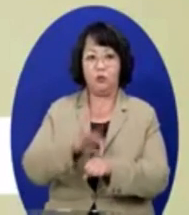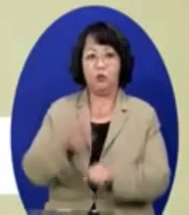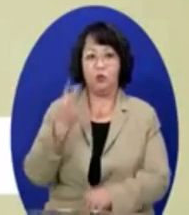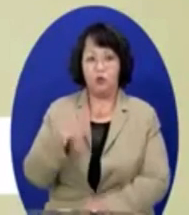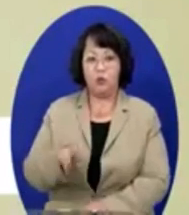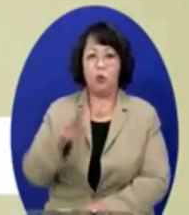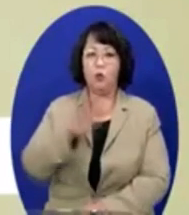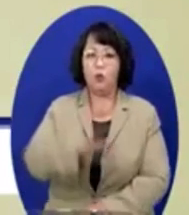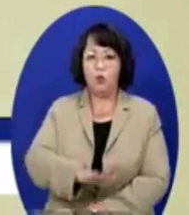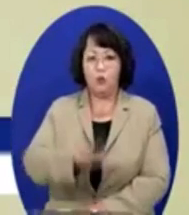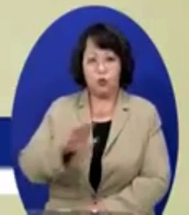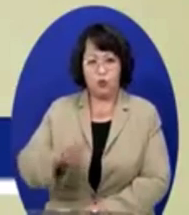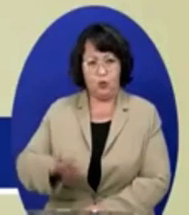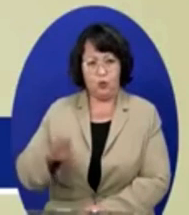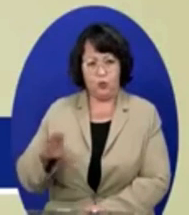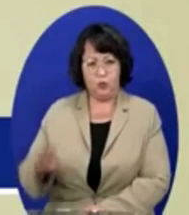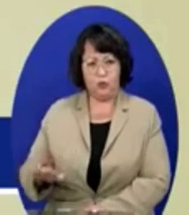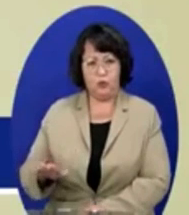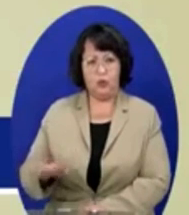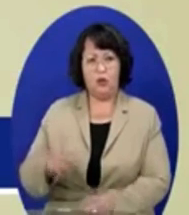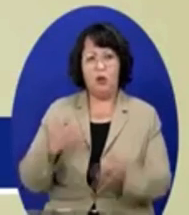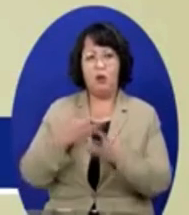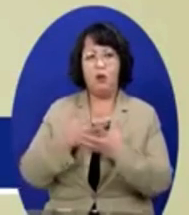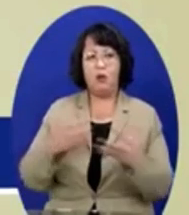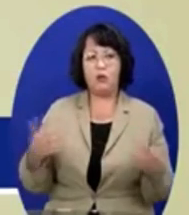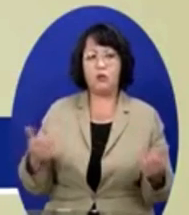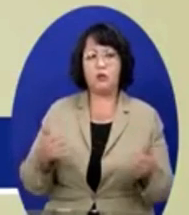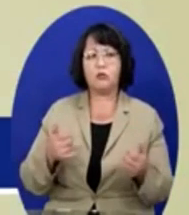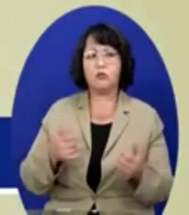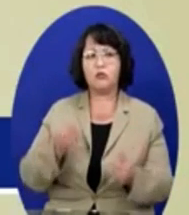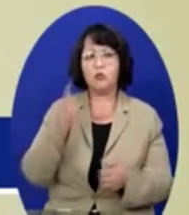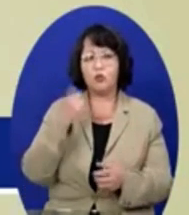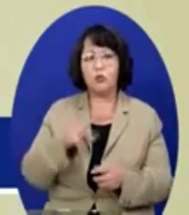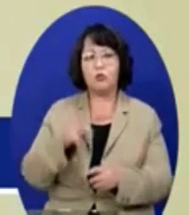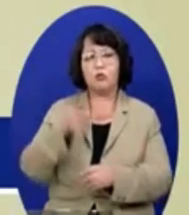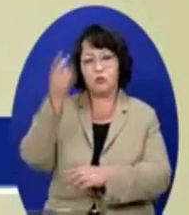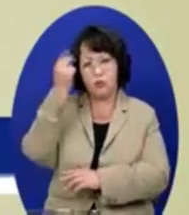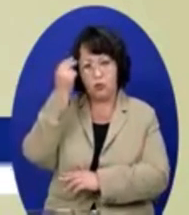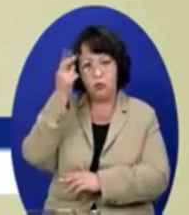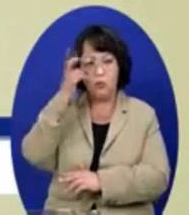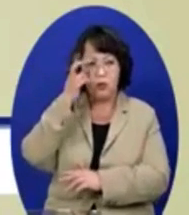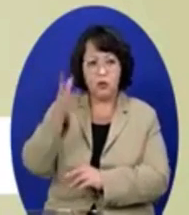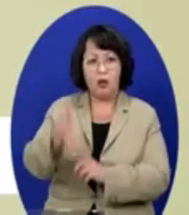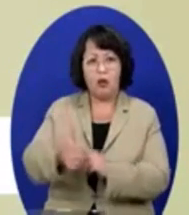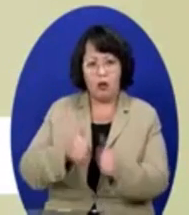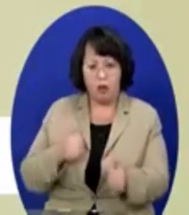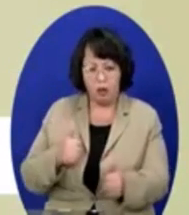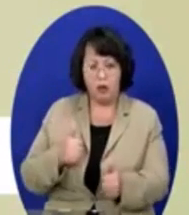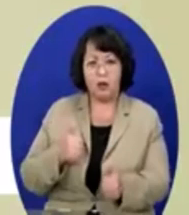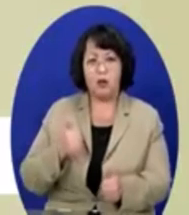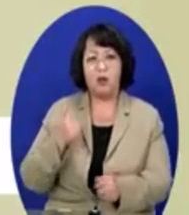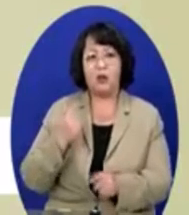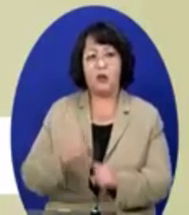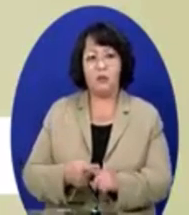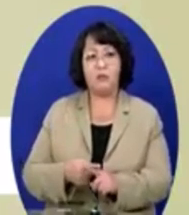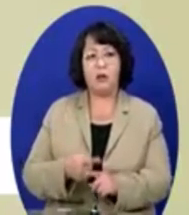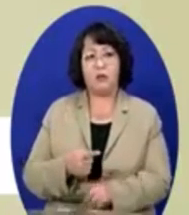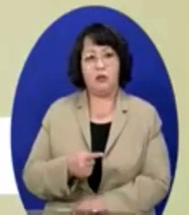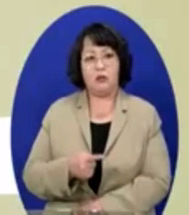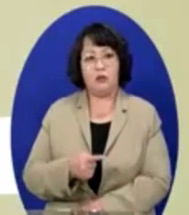хүүхэд багчууд маань одоо маш олон зүйлээр хоцрогдож хичээл ном сургуульд тэгээд дээрээс нь